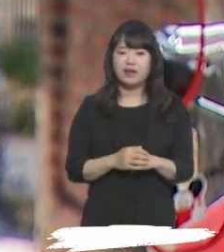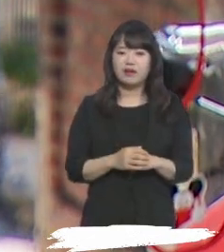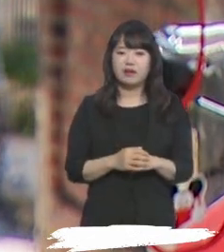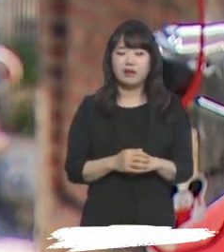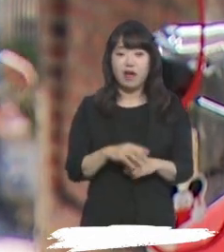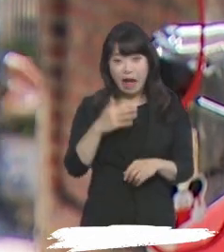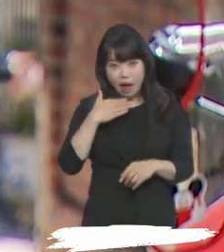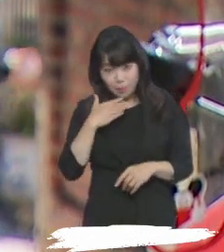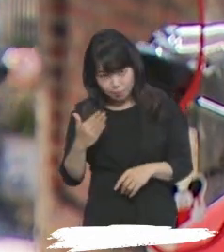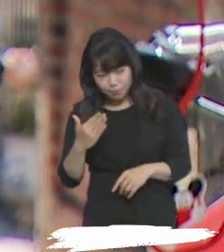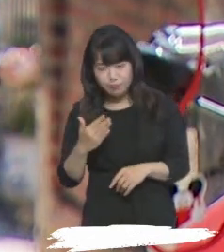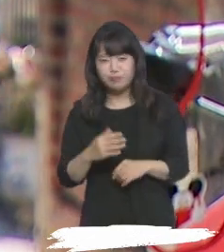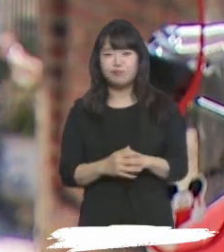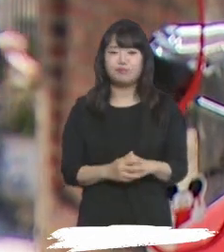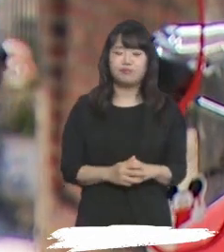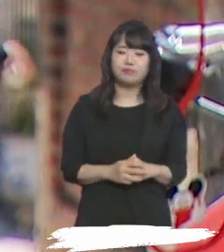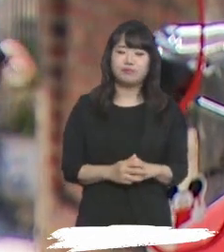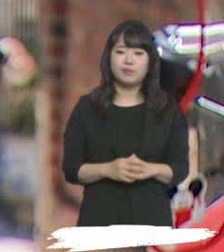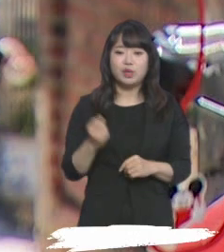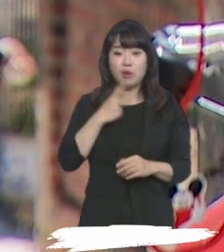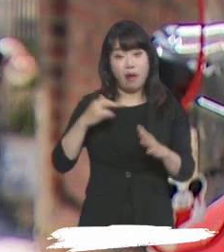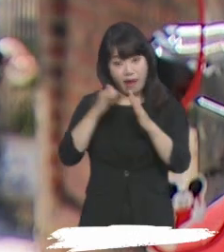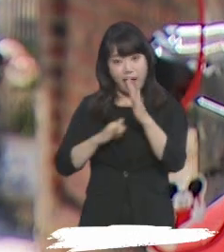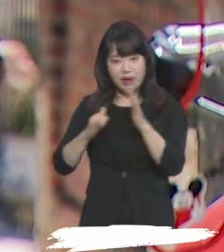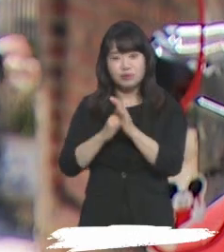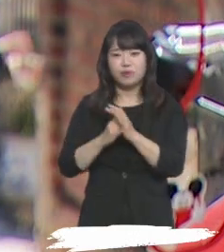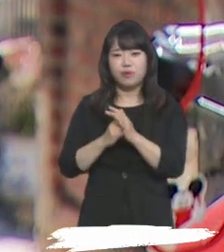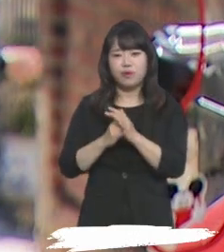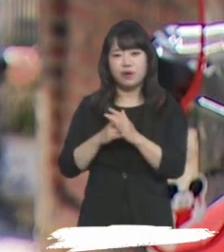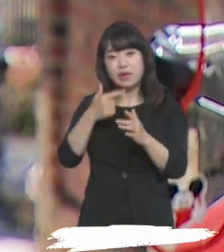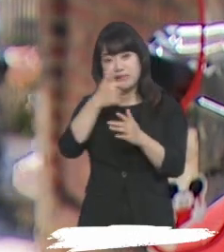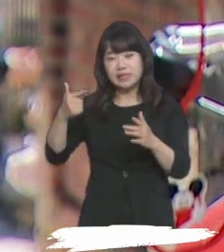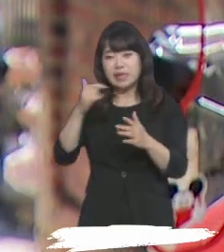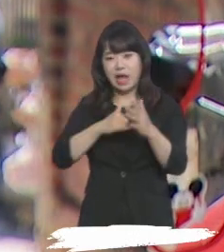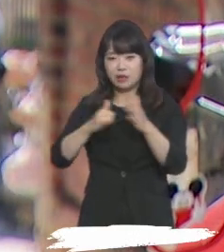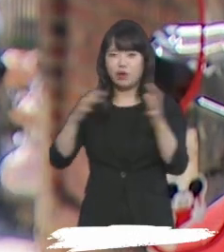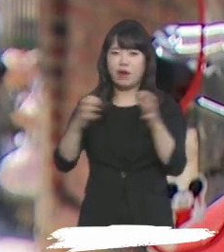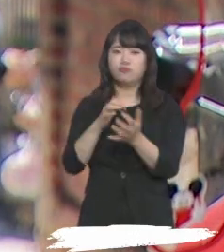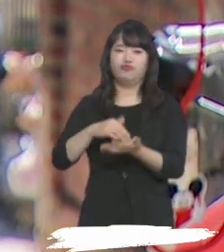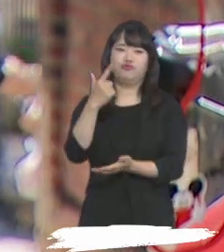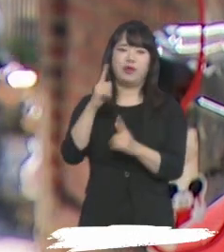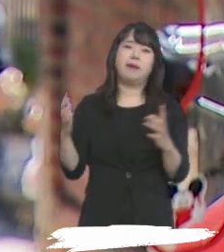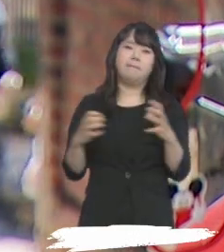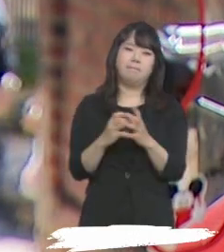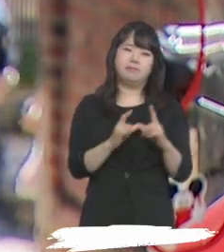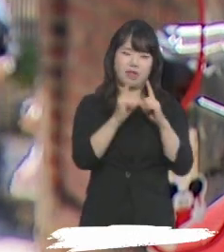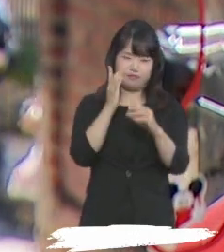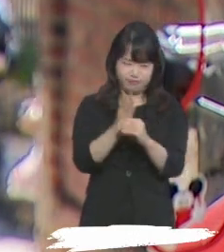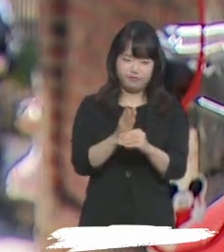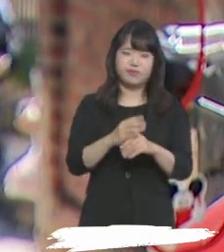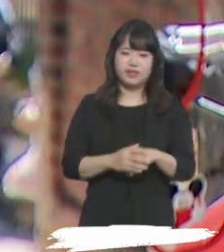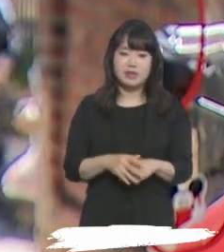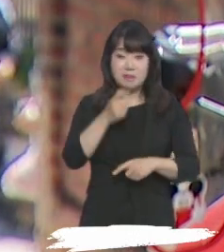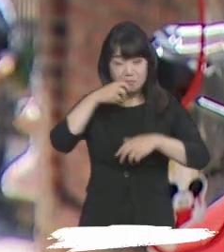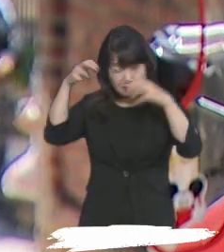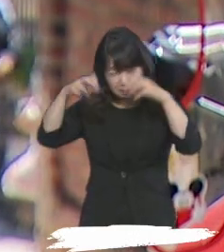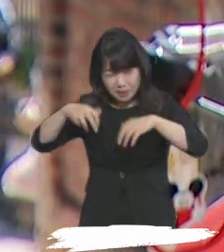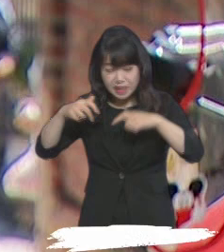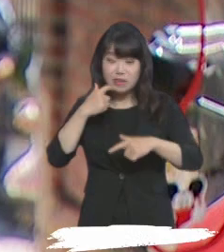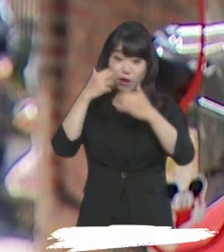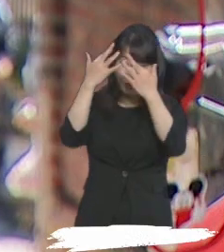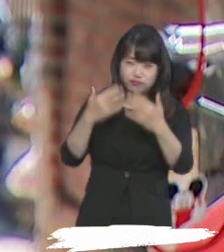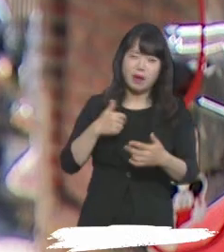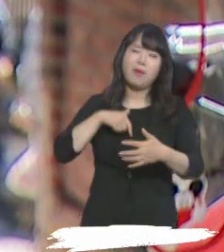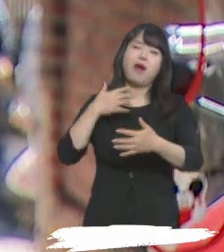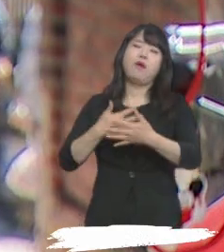11살, 9살 먹은 애도 있고 저희 가족이 대가족이 지금은 대가족에 6명이 살고 있으니까 비가 오거나 눈이 오면